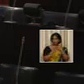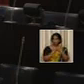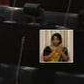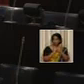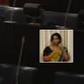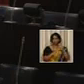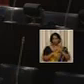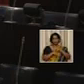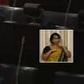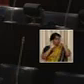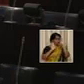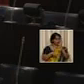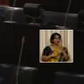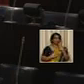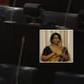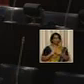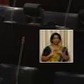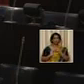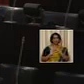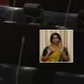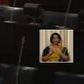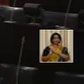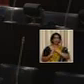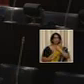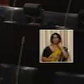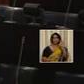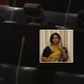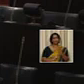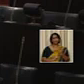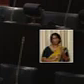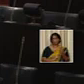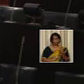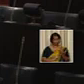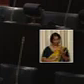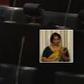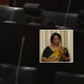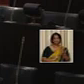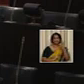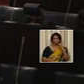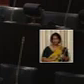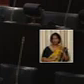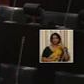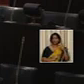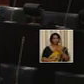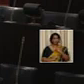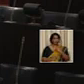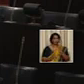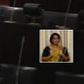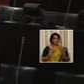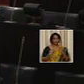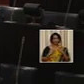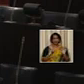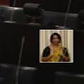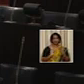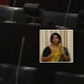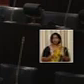पिटराटक रोहलगतवींबलट लंकावे रक्षणे किटे वटिकटयुत कर बह ये निशा तमाय मम निवे मेक पटांगत्ते